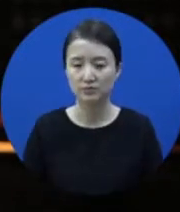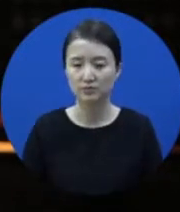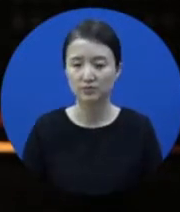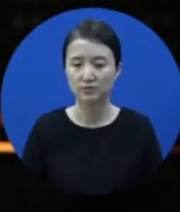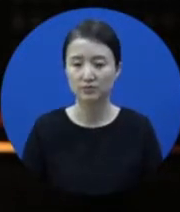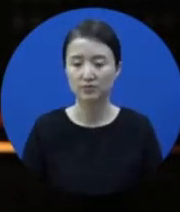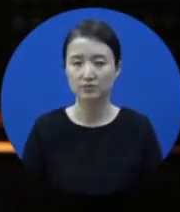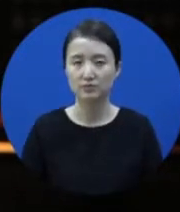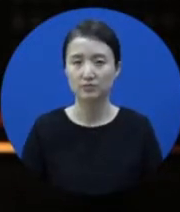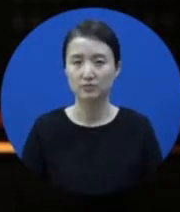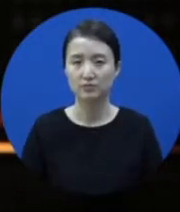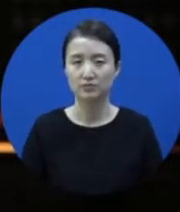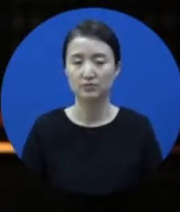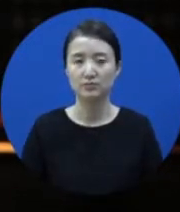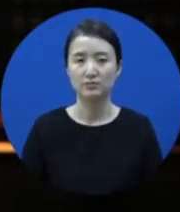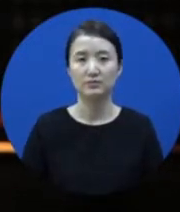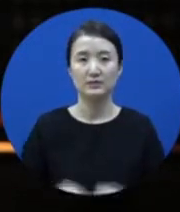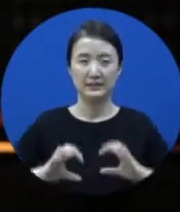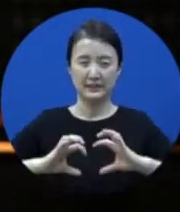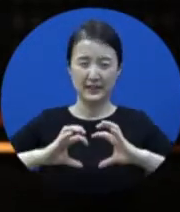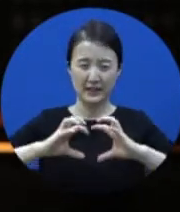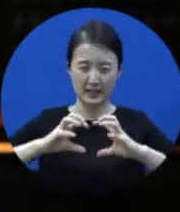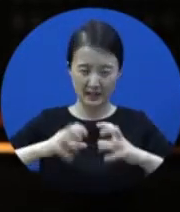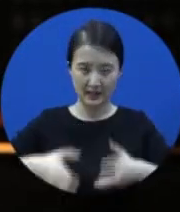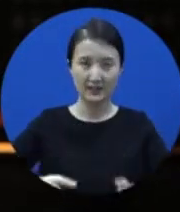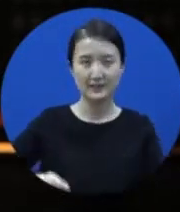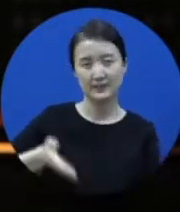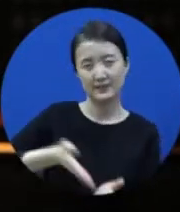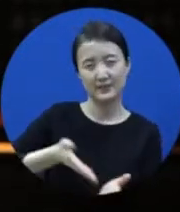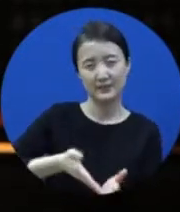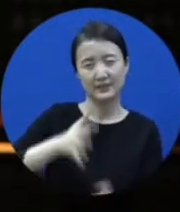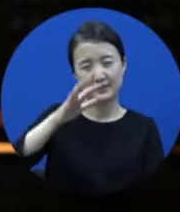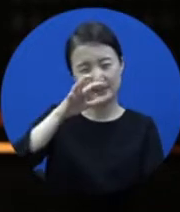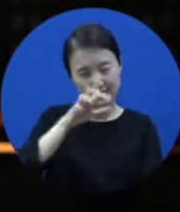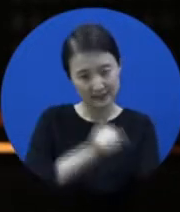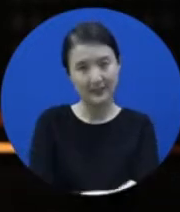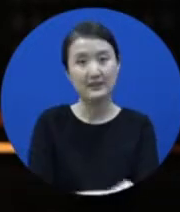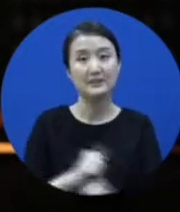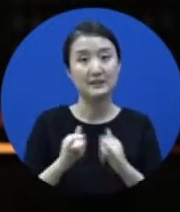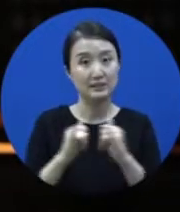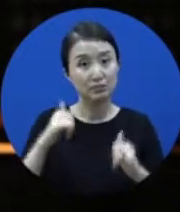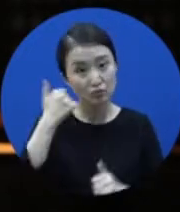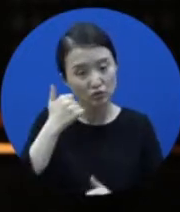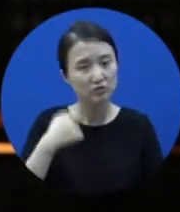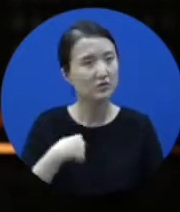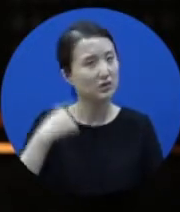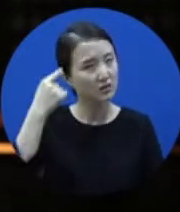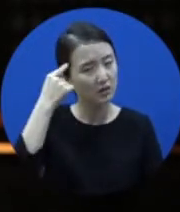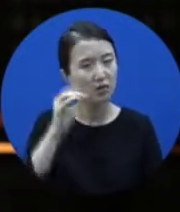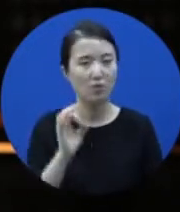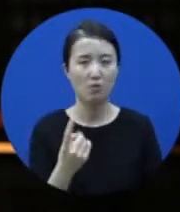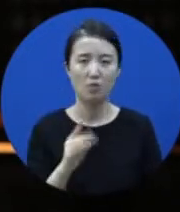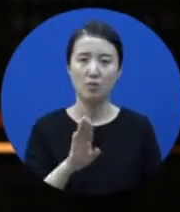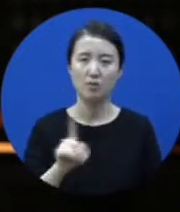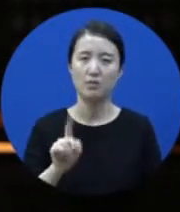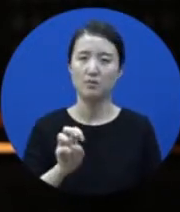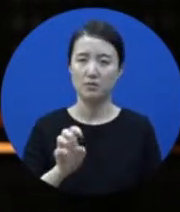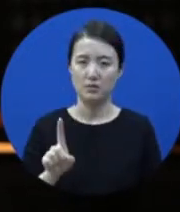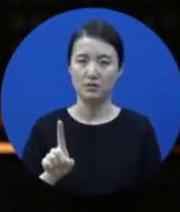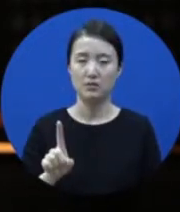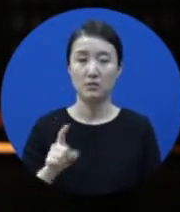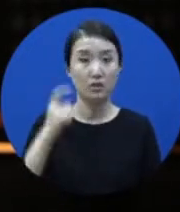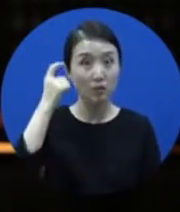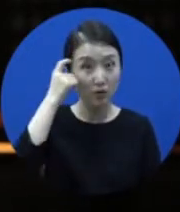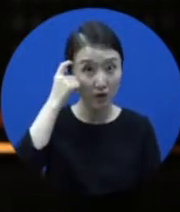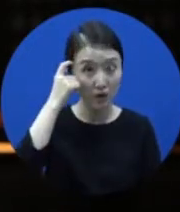잘하는 사람을 꼽으라고 하면 저는 오바마 대통령을 꼽습니다. 보면 굉장히 건장해 보이죠. 그리고